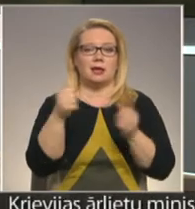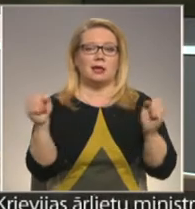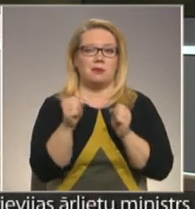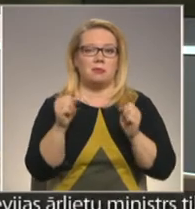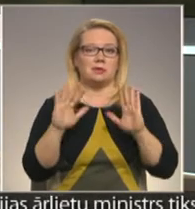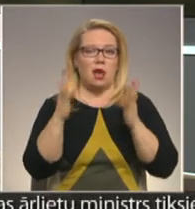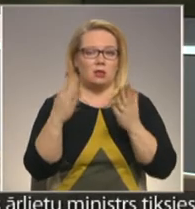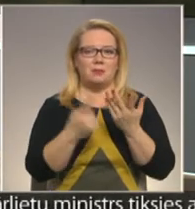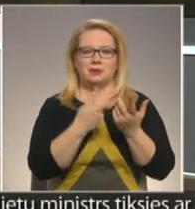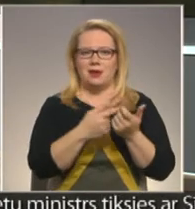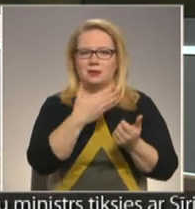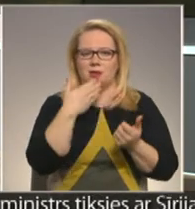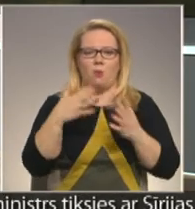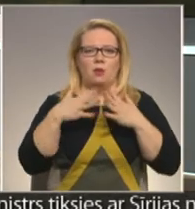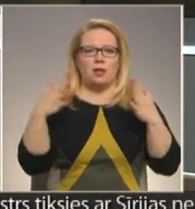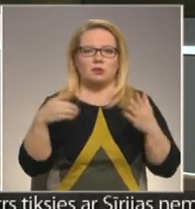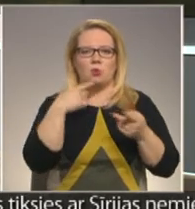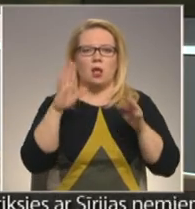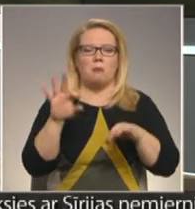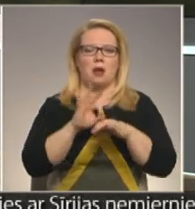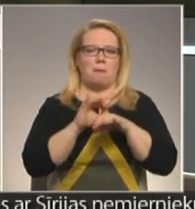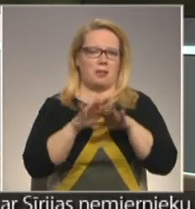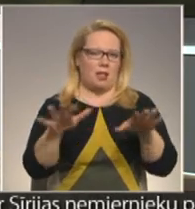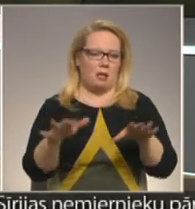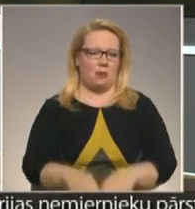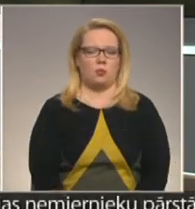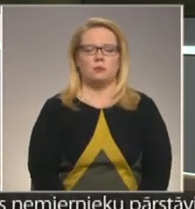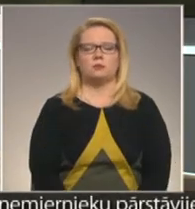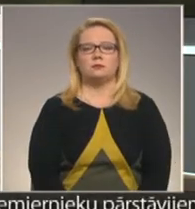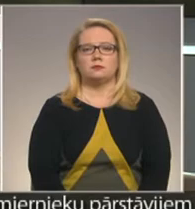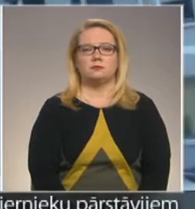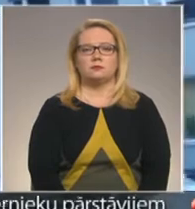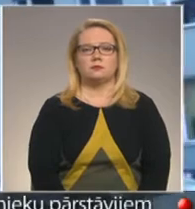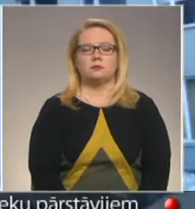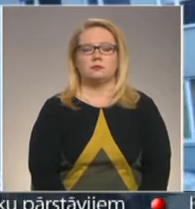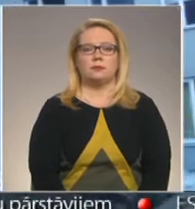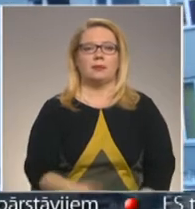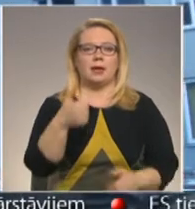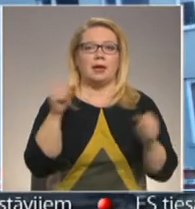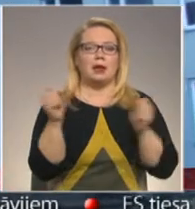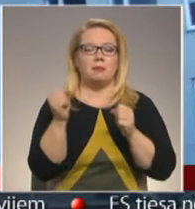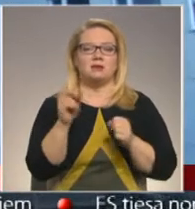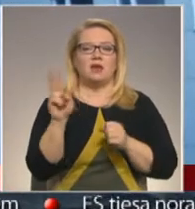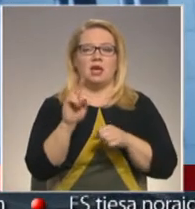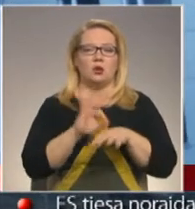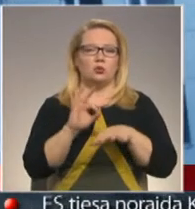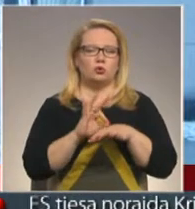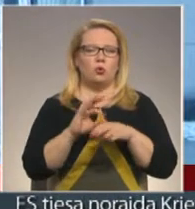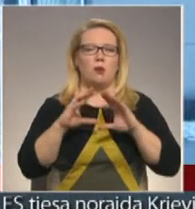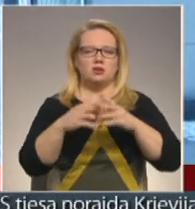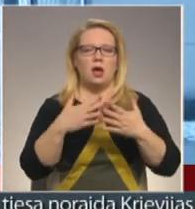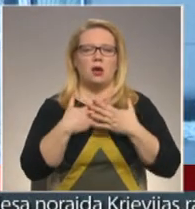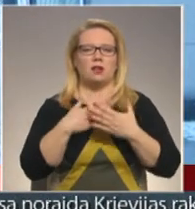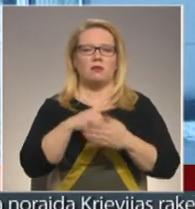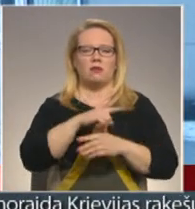bet skaits nav tik liels, lai runātu par epidēmiju, un stāsta Talsu televīzija. Gripas vīrusi pasaulē ir aktīvi visu